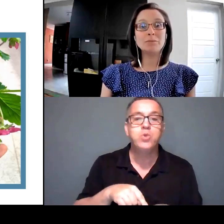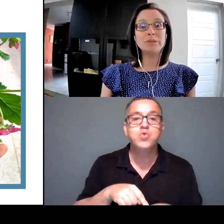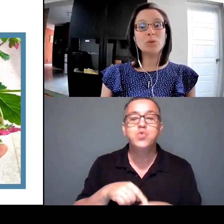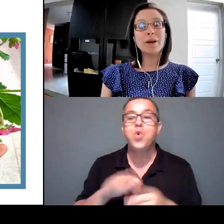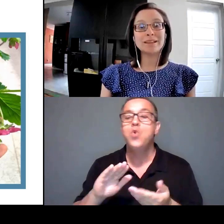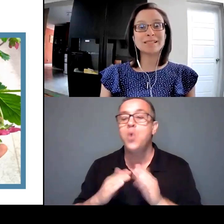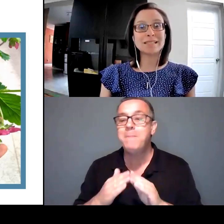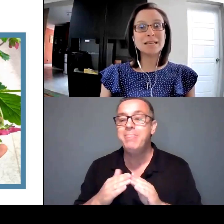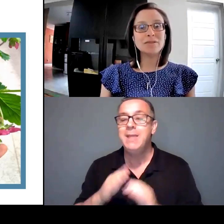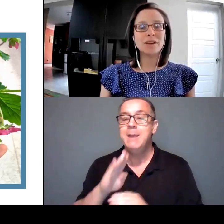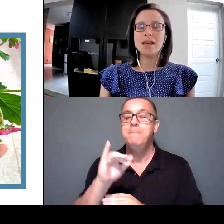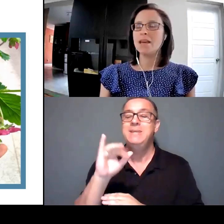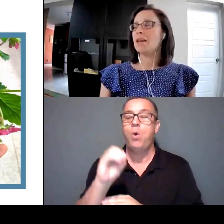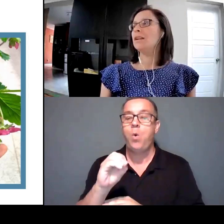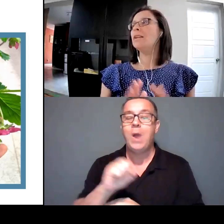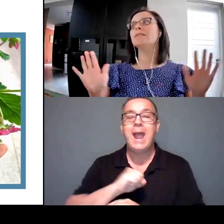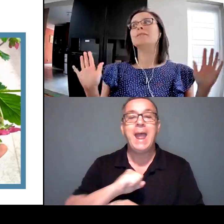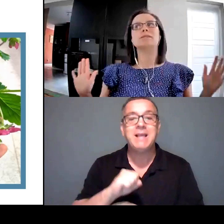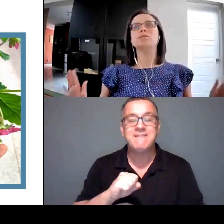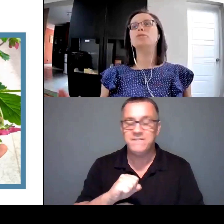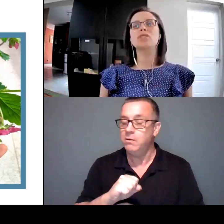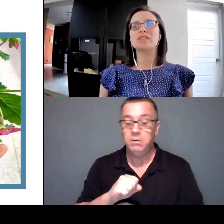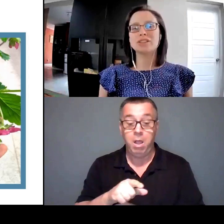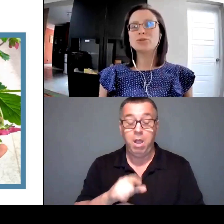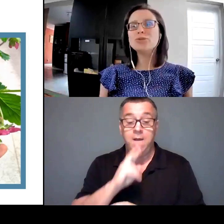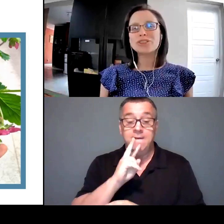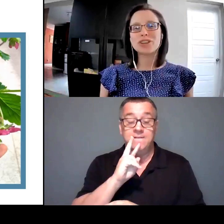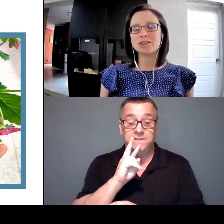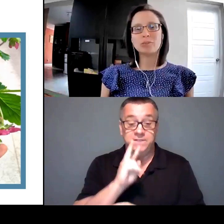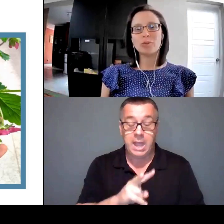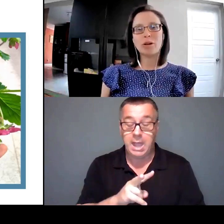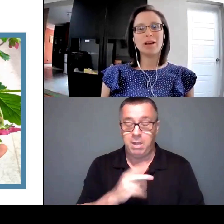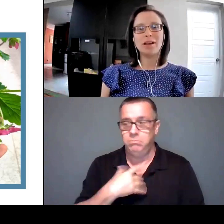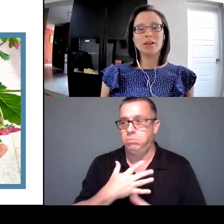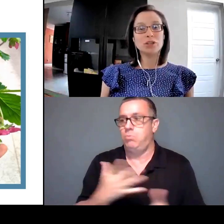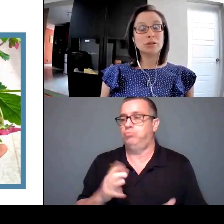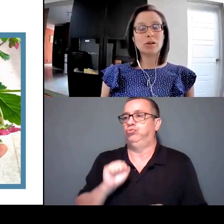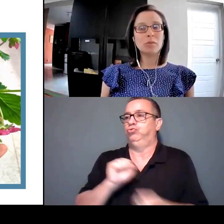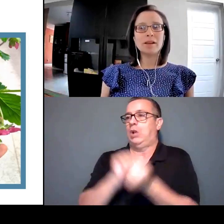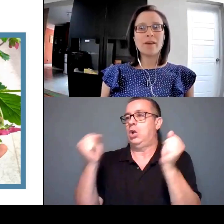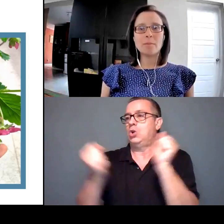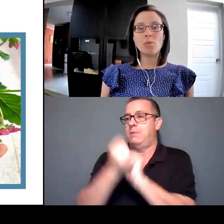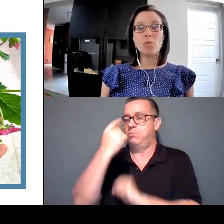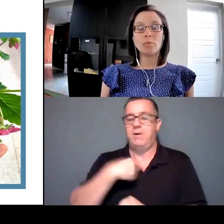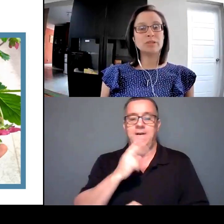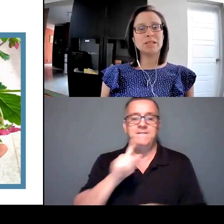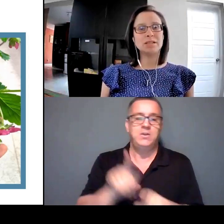urbaine bio-intensive, là, tout a changé pour moi. Je suis tombée en